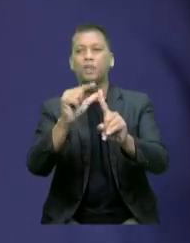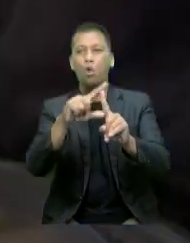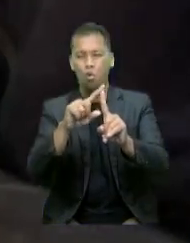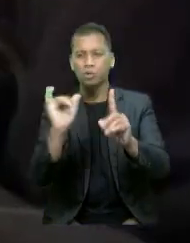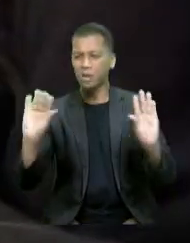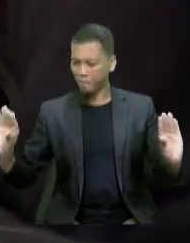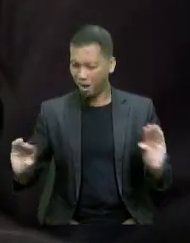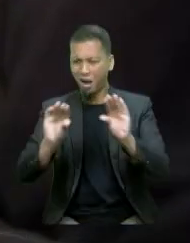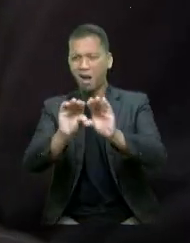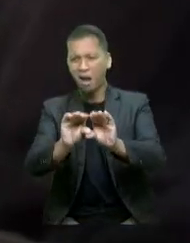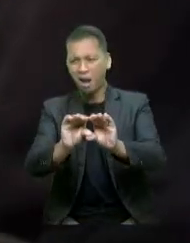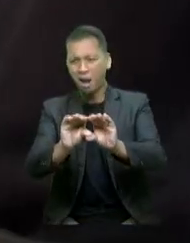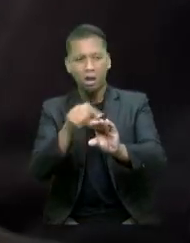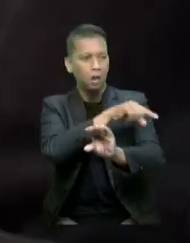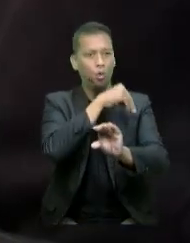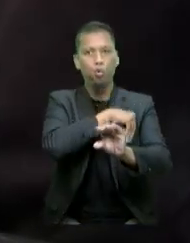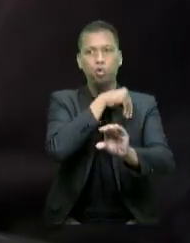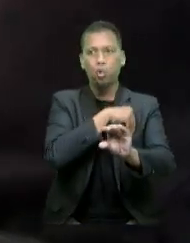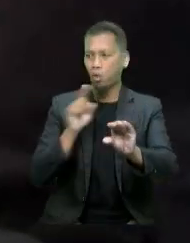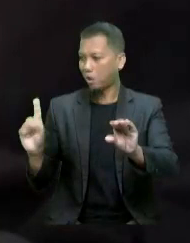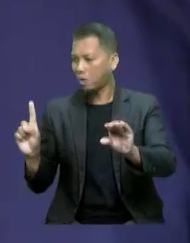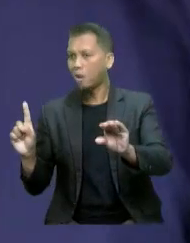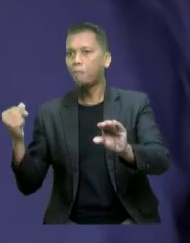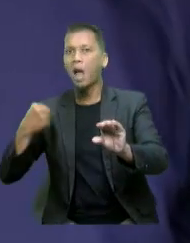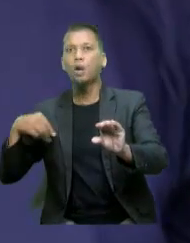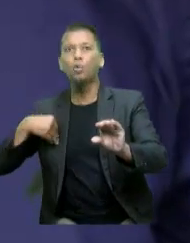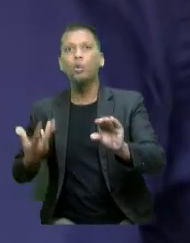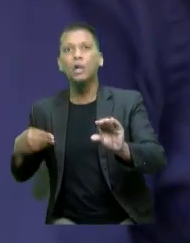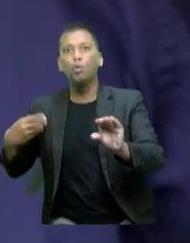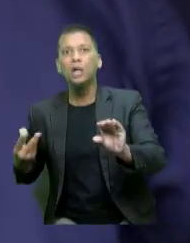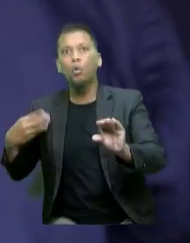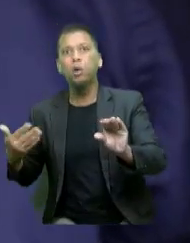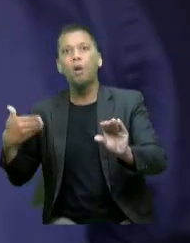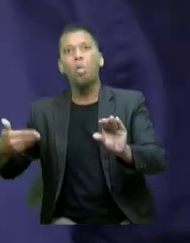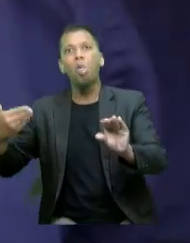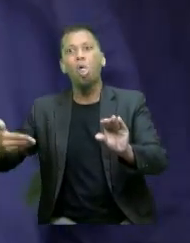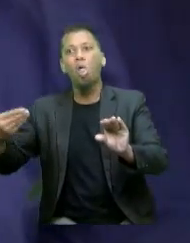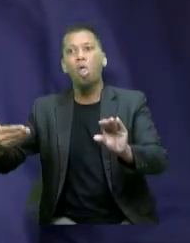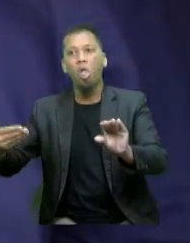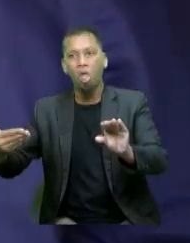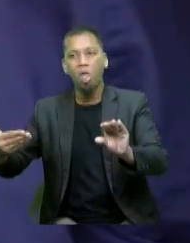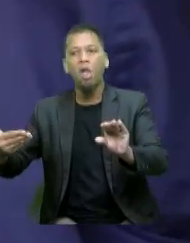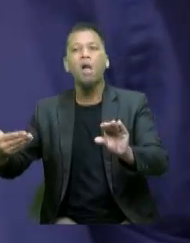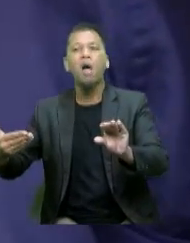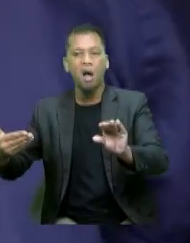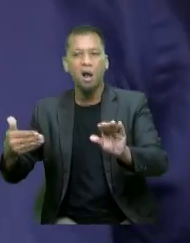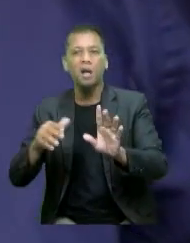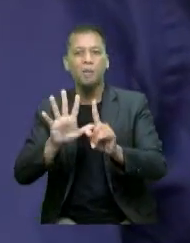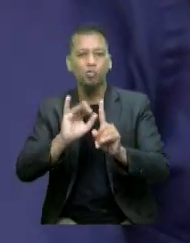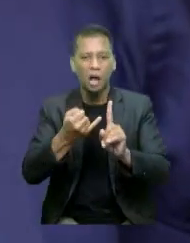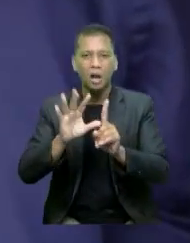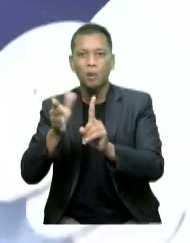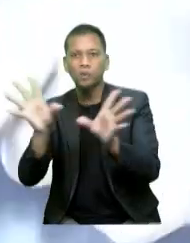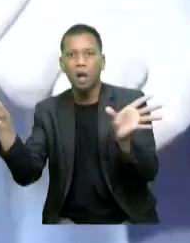merugi, sementara korban kerap untung. Pelaku juga mengaku terjerat utang 15 juta rupiah ke sejumlah pinjaman online dan